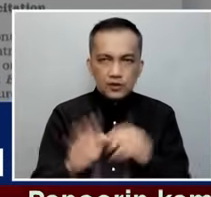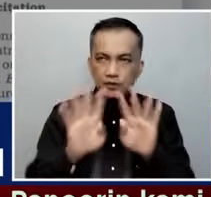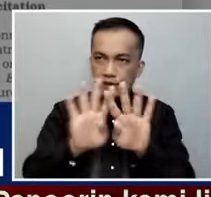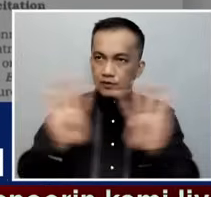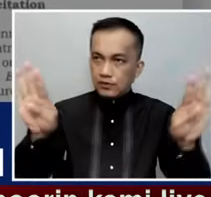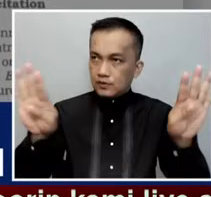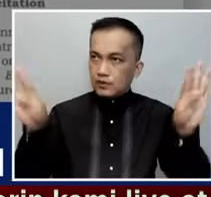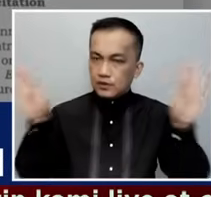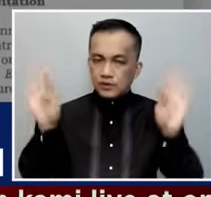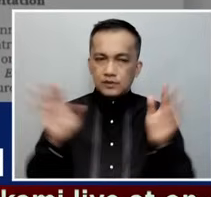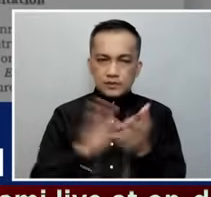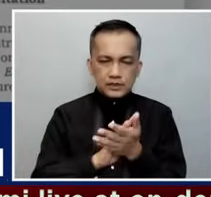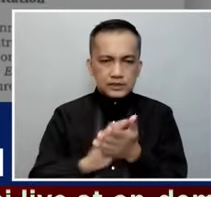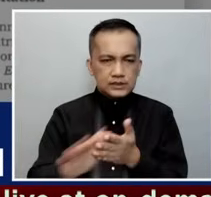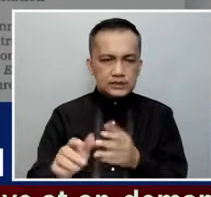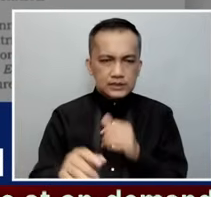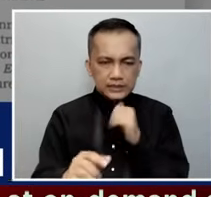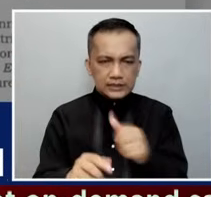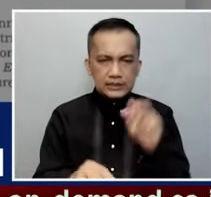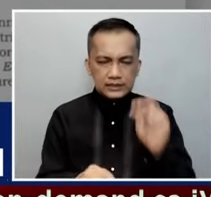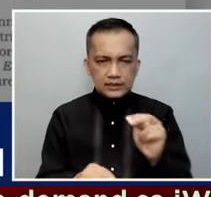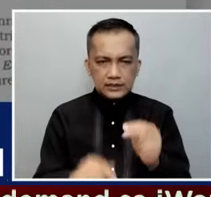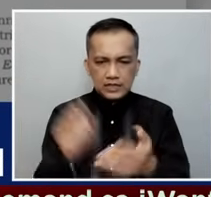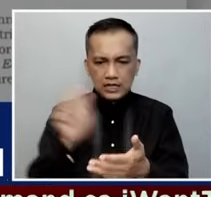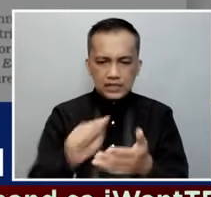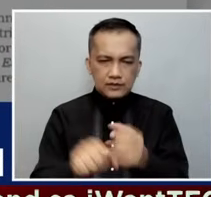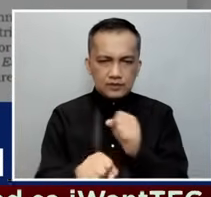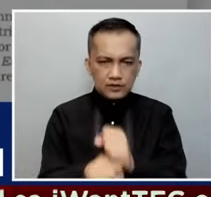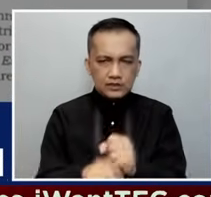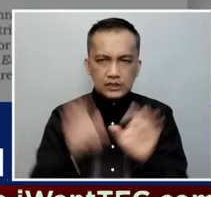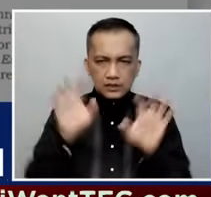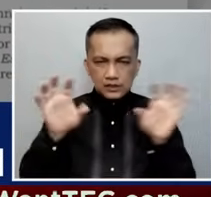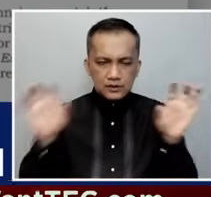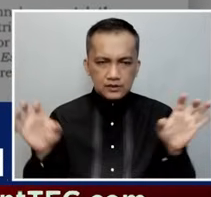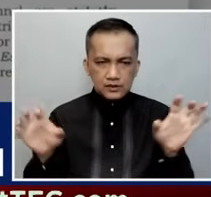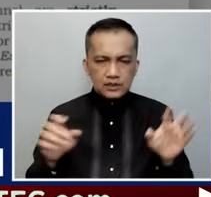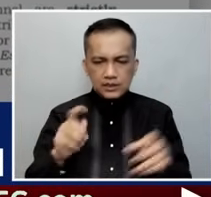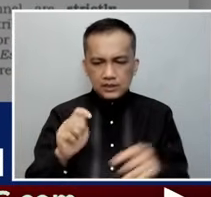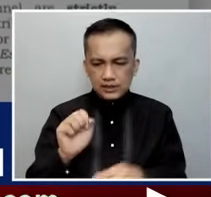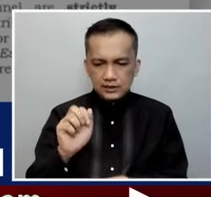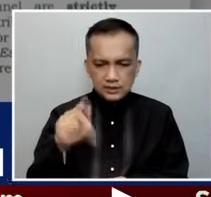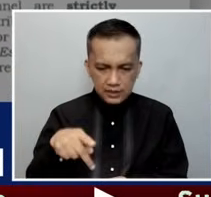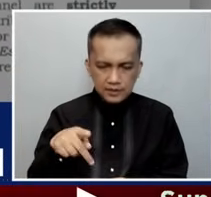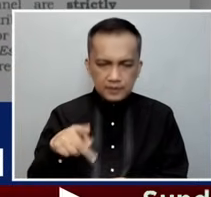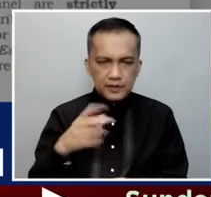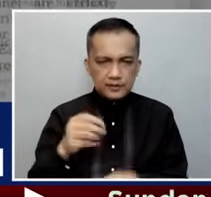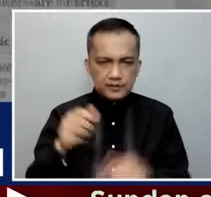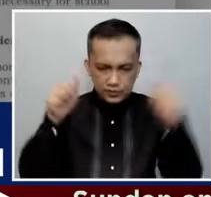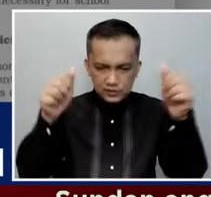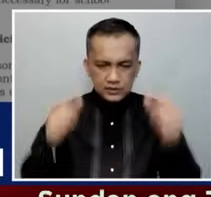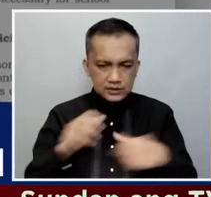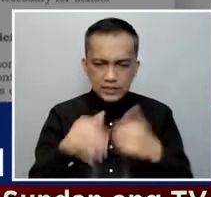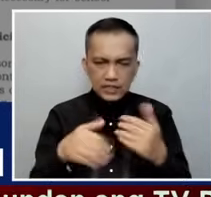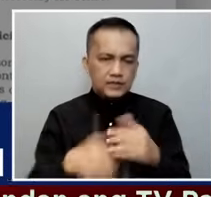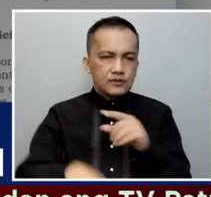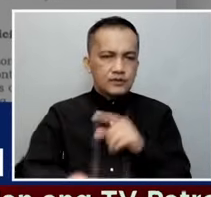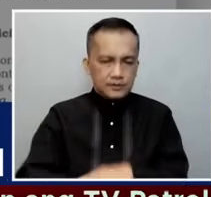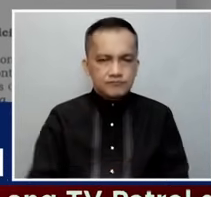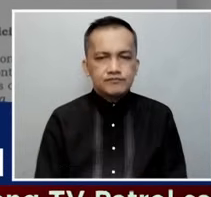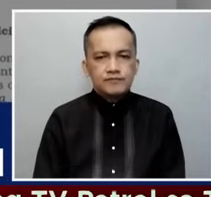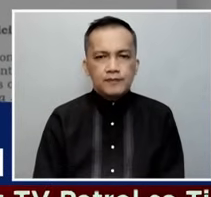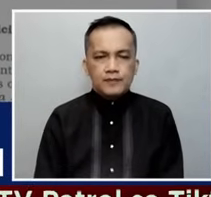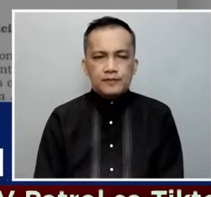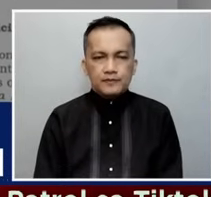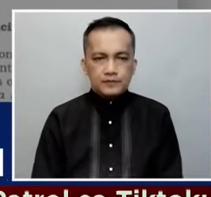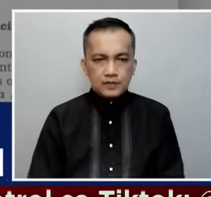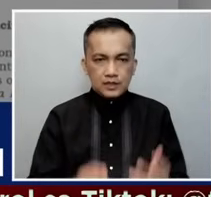pasilidad mula sa hindi kinakailangang artwork, dekorasyon, tarpaulin at mga poster sa lahat ng oras. Kaya ang mga pader